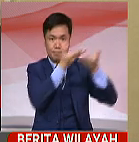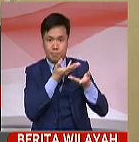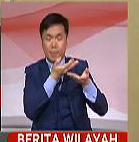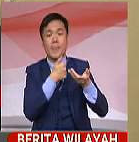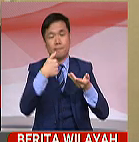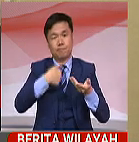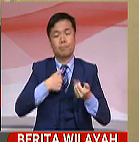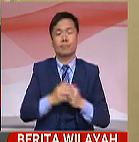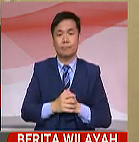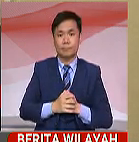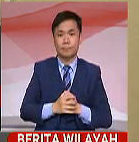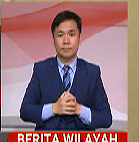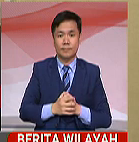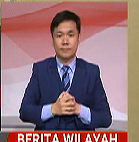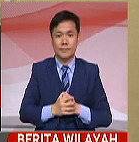mencari